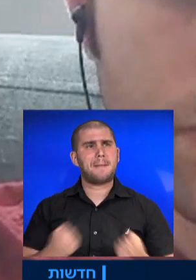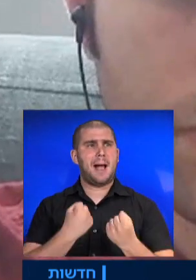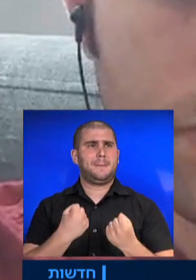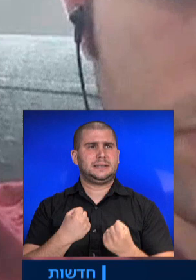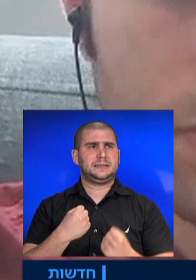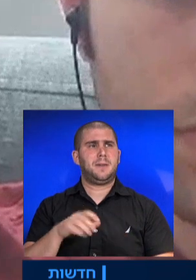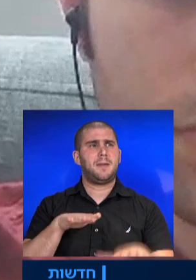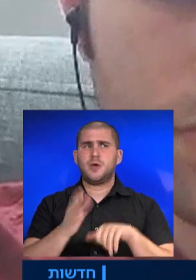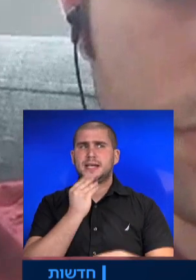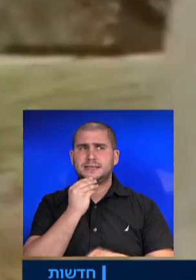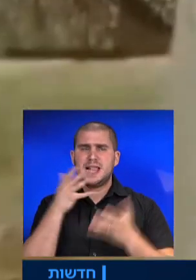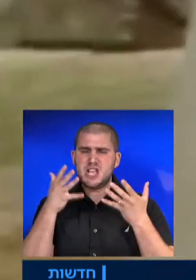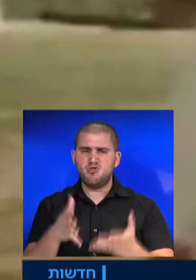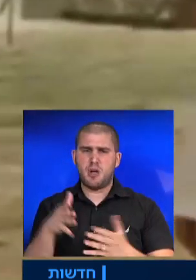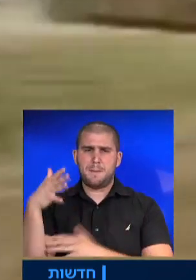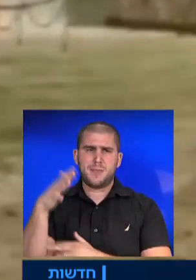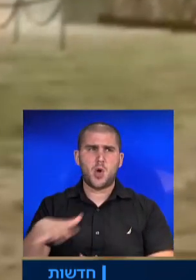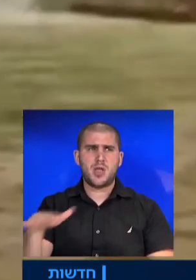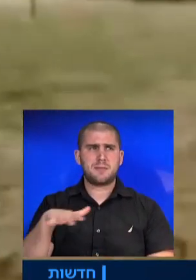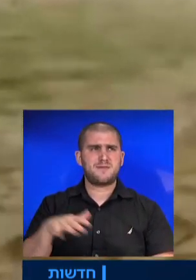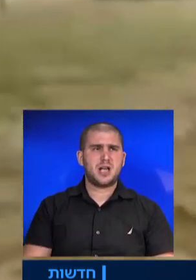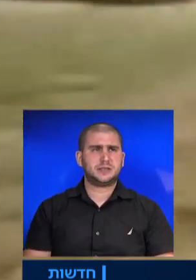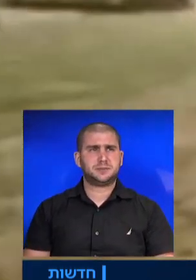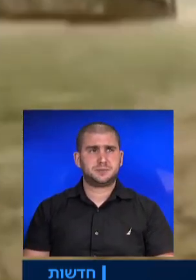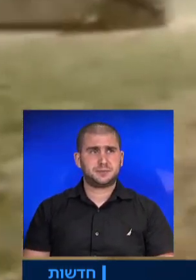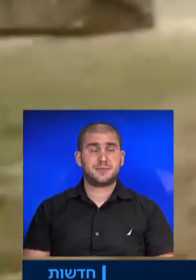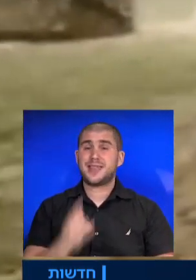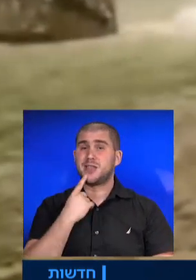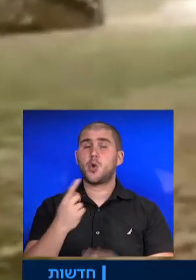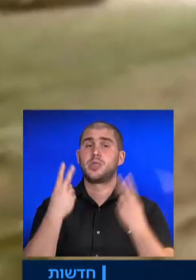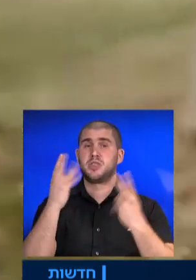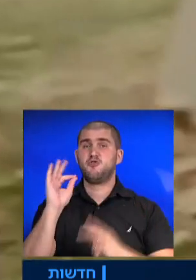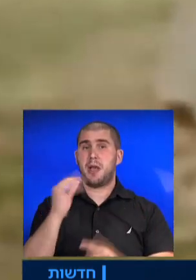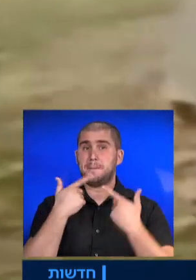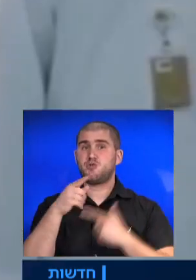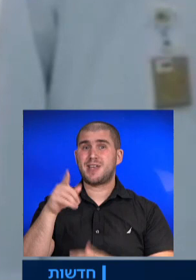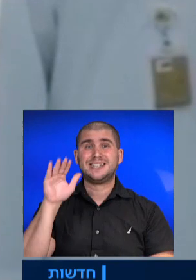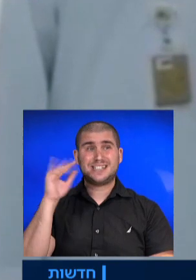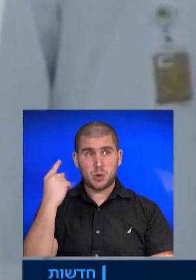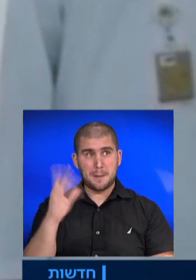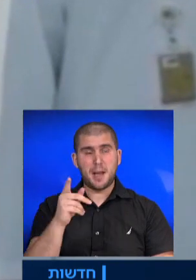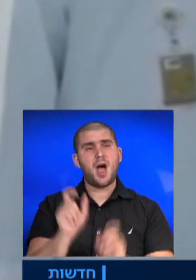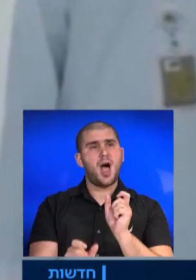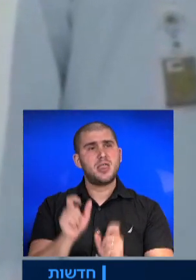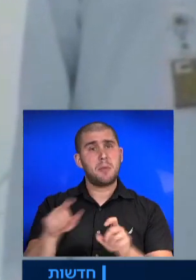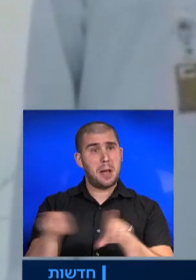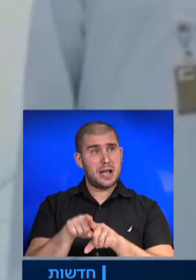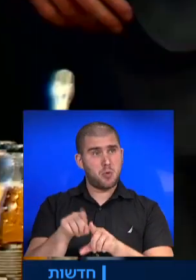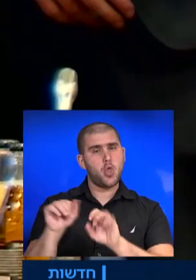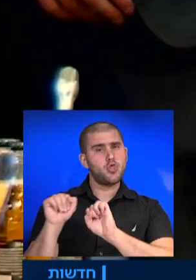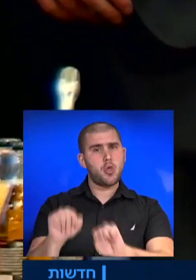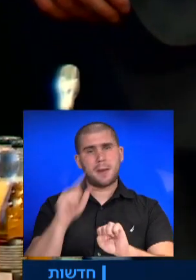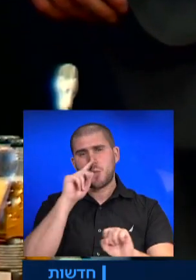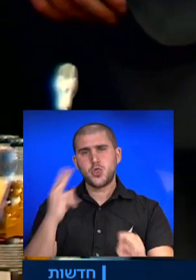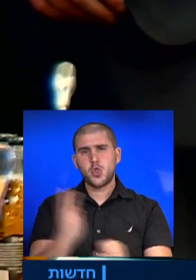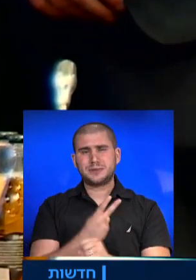بنته الحكومه الاسرائيليه مع دول الخليج التيون المركزي للبرشان السعودي هو ان الناس كمهو شتومخين بالنورماليزاسيا ام اسرائيل